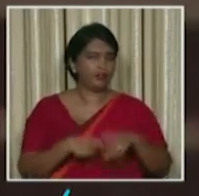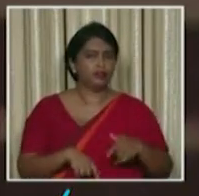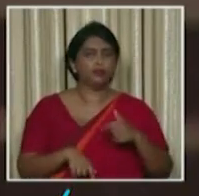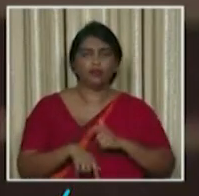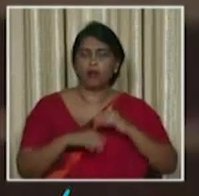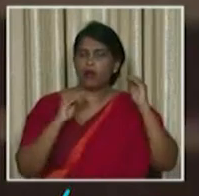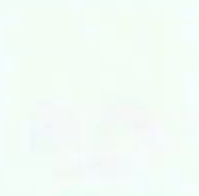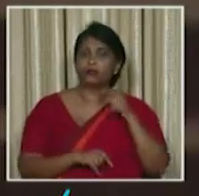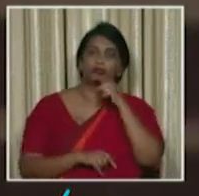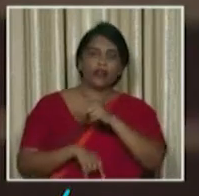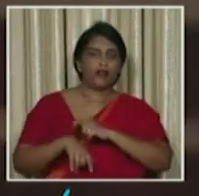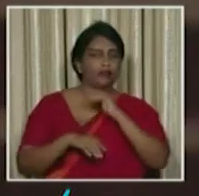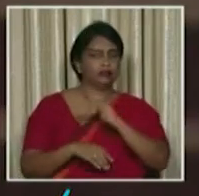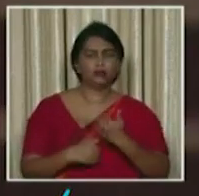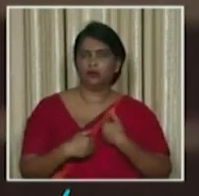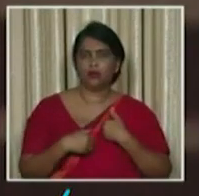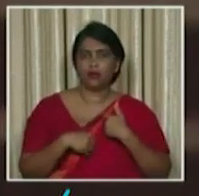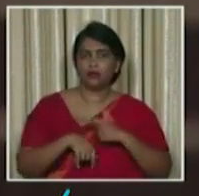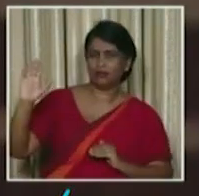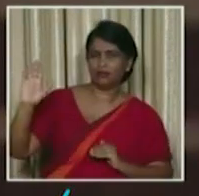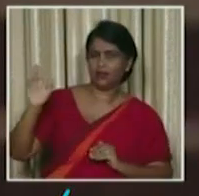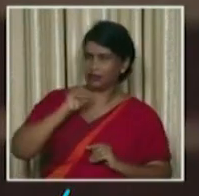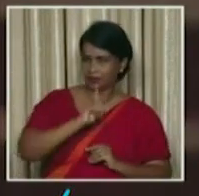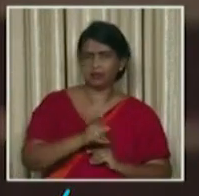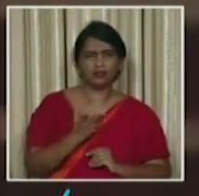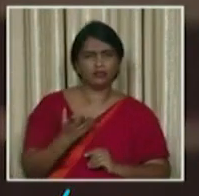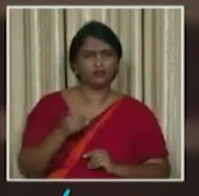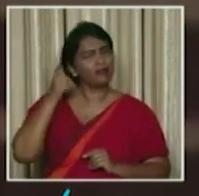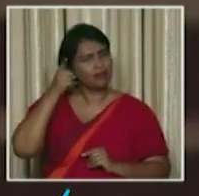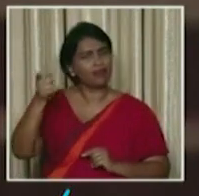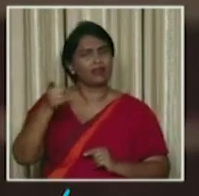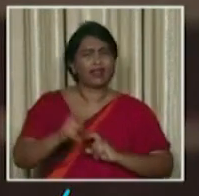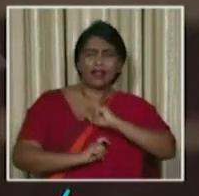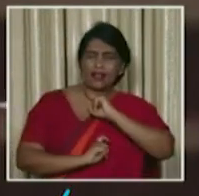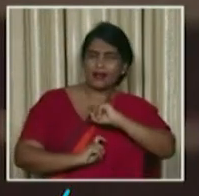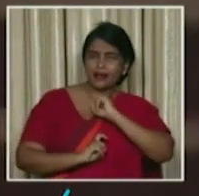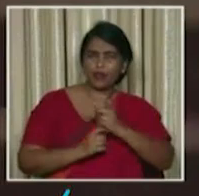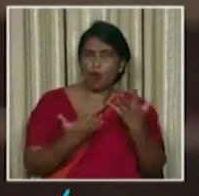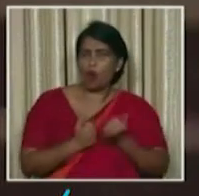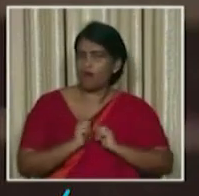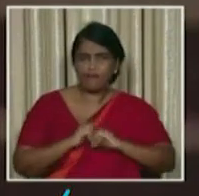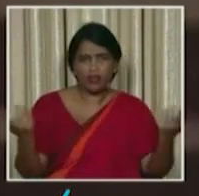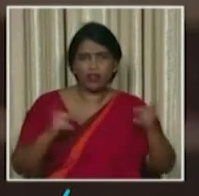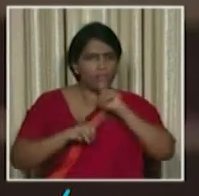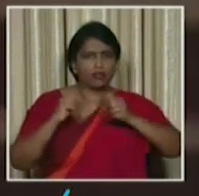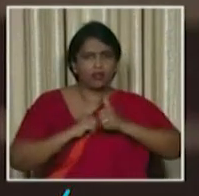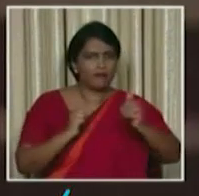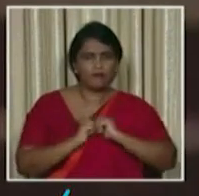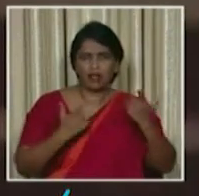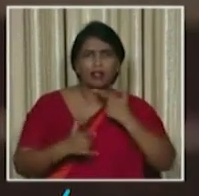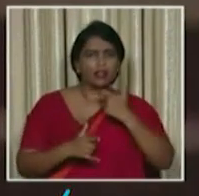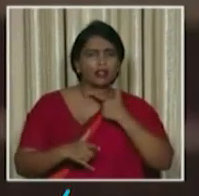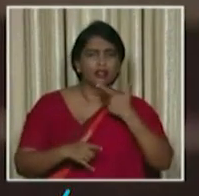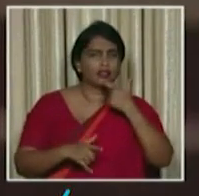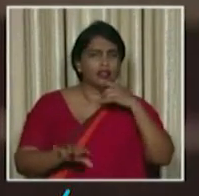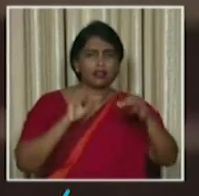වෙලාව අඩු කරන්නේ ඒ පැත්තෙන්. අපි කාලය ගත්තොත් අපේ පැත්තෙන් අඩු කරන්නේ. ඔබතුමන් ළමයි මේක කෑ ගහන්නේ ඔබතුමලට උමනා නැත්නම් මේ සාකච්ඡාව ගන්න වතු කම්කරුවන්ගේ